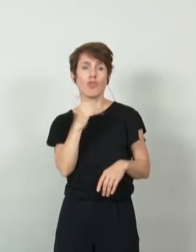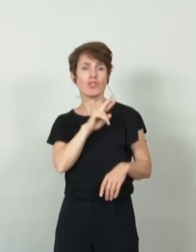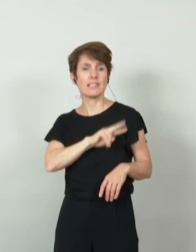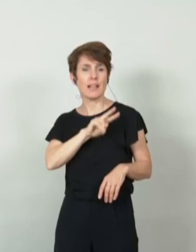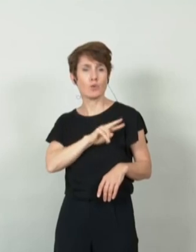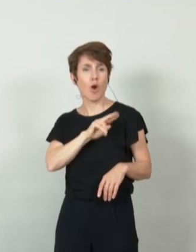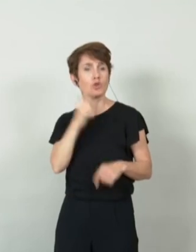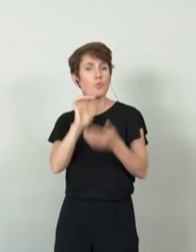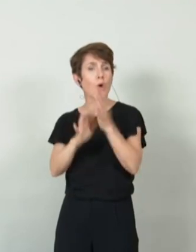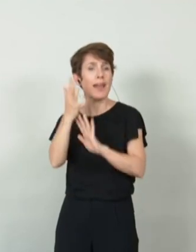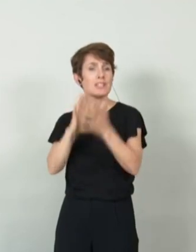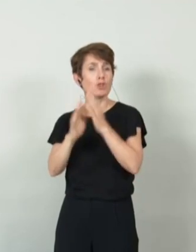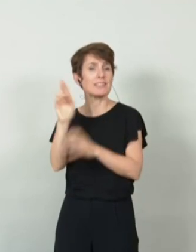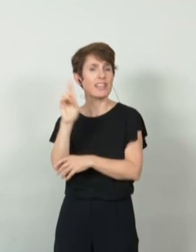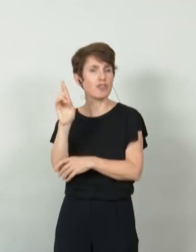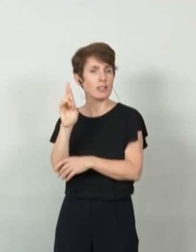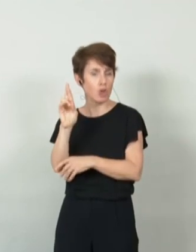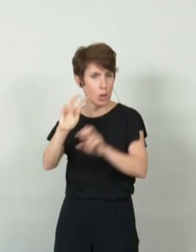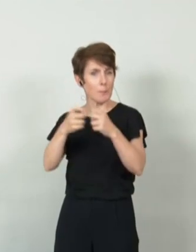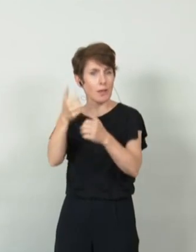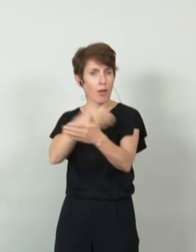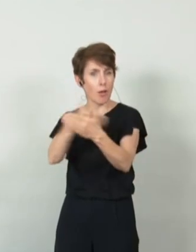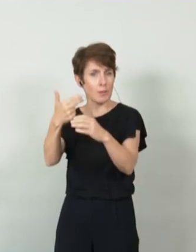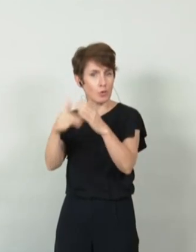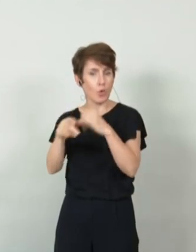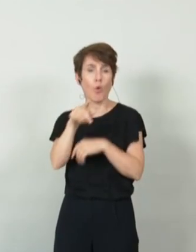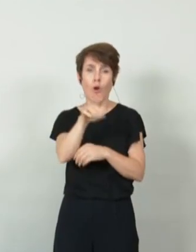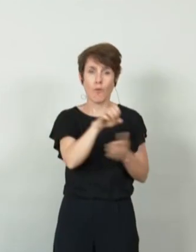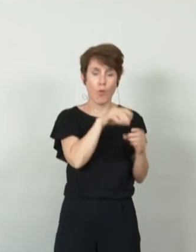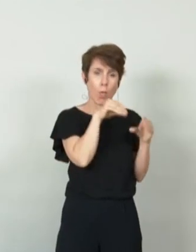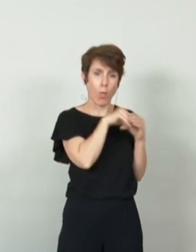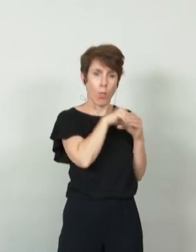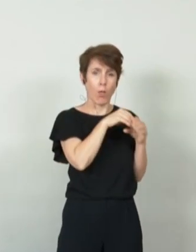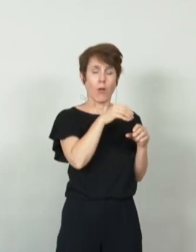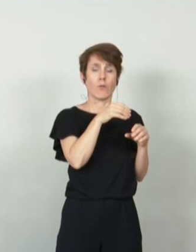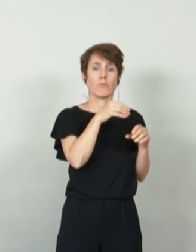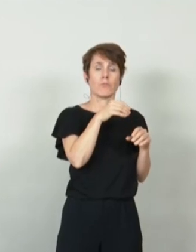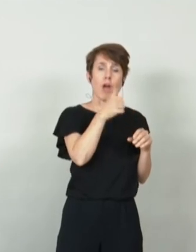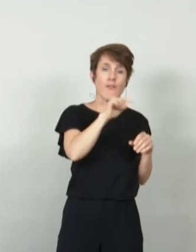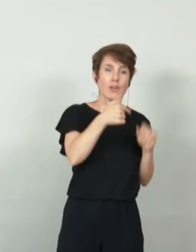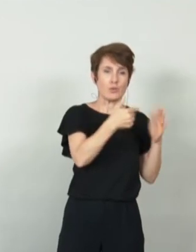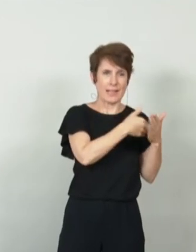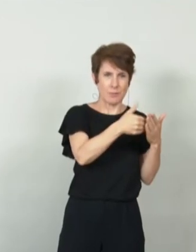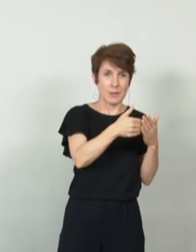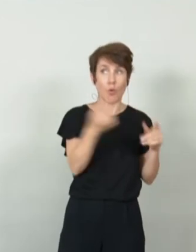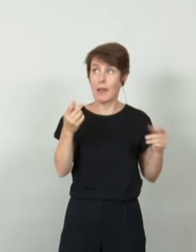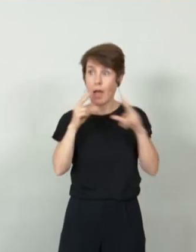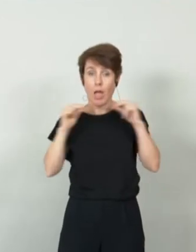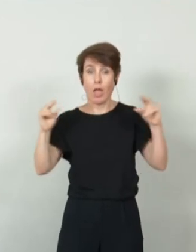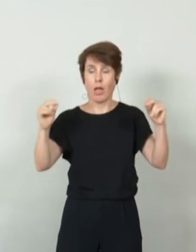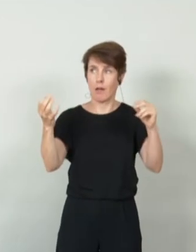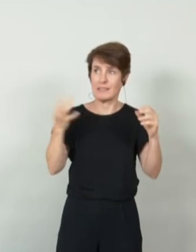quand je vois ce que va nous coûter Richardson parce que pour l'instant vous avez inscrit un million 7 mais on parle de 6 9 millions l'entreprise